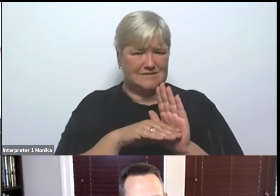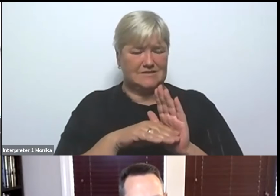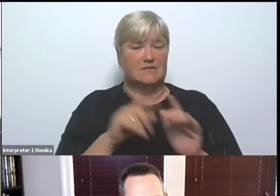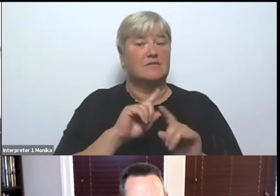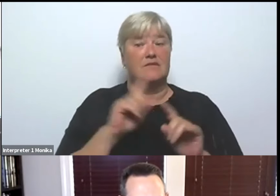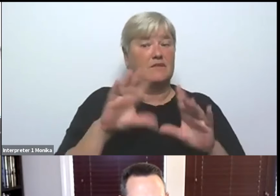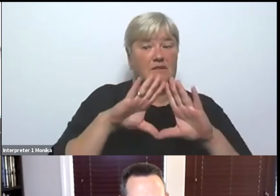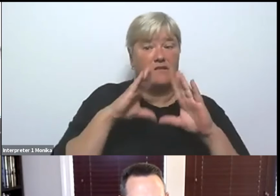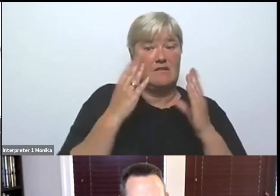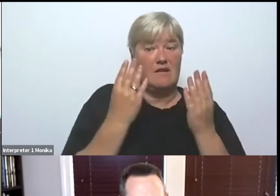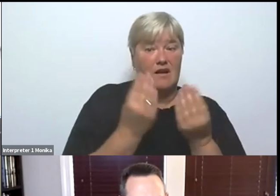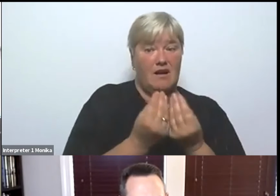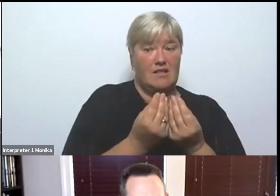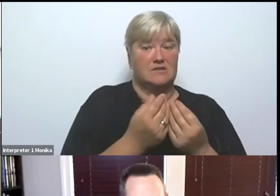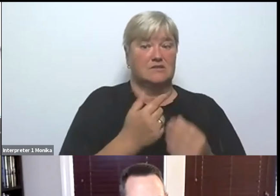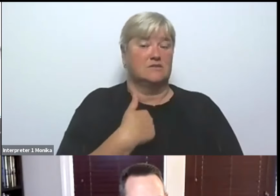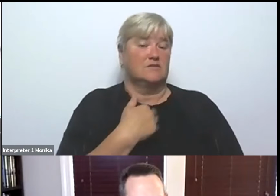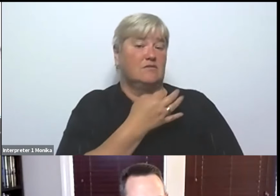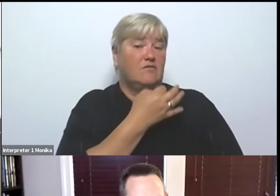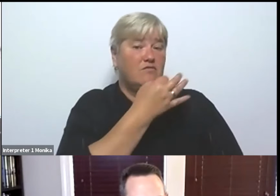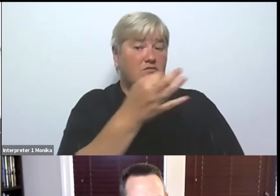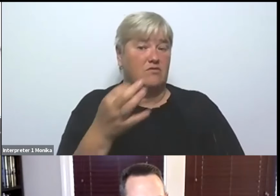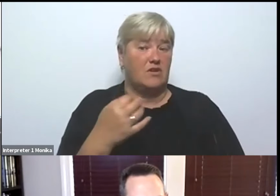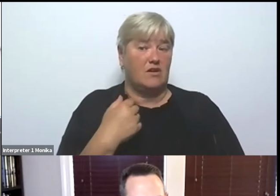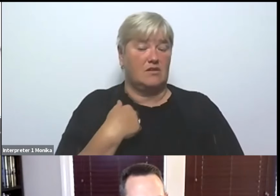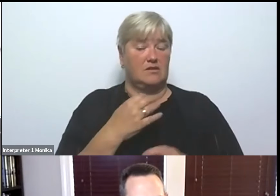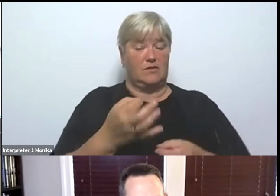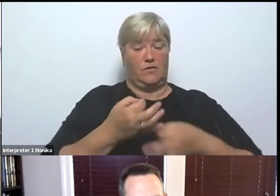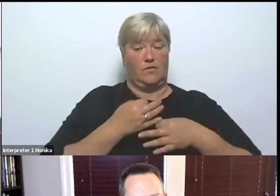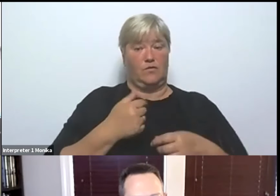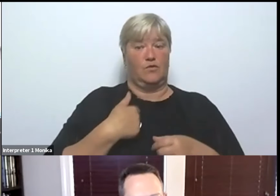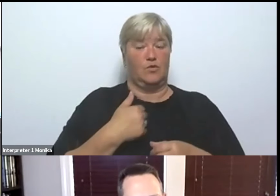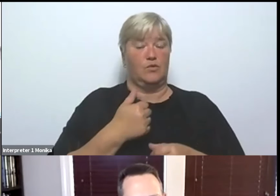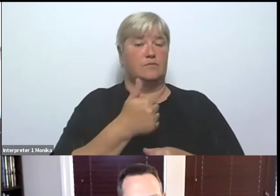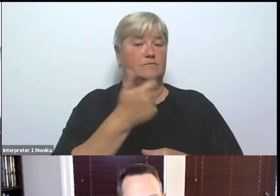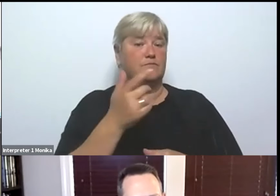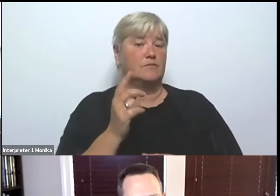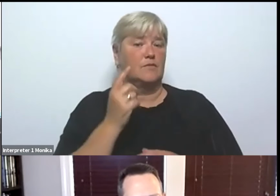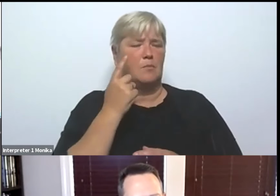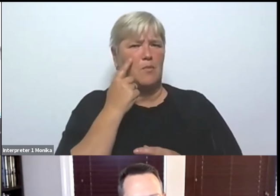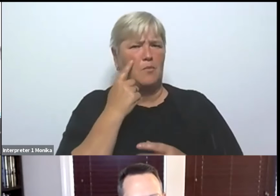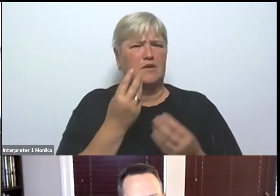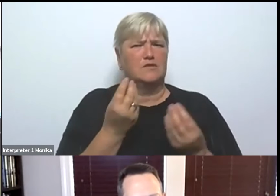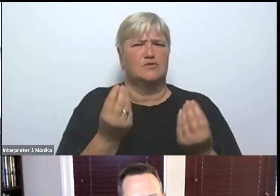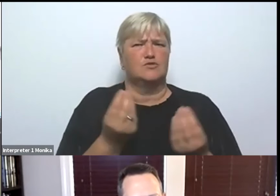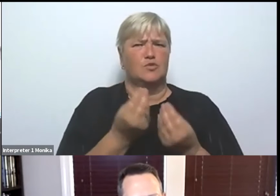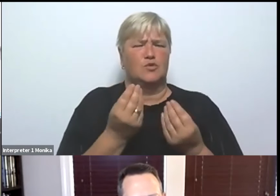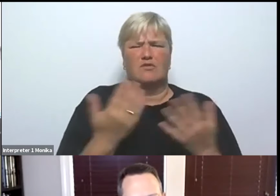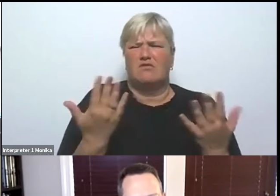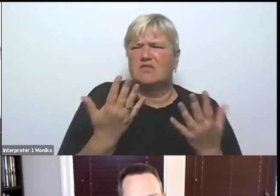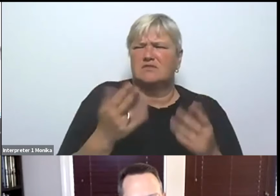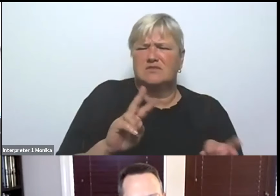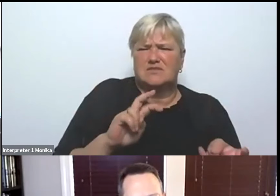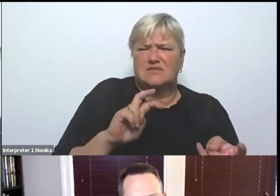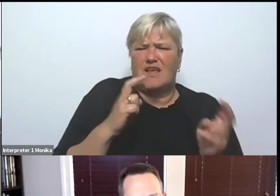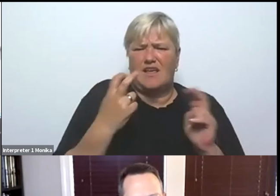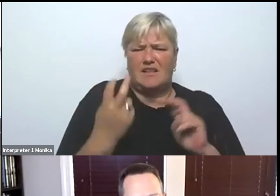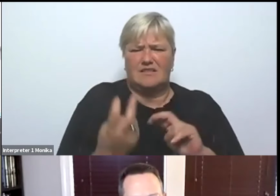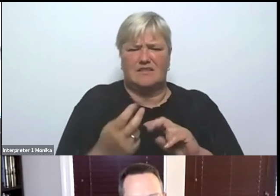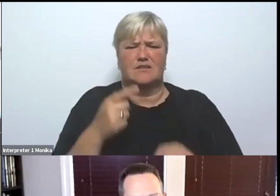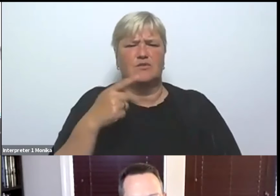alles. Meine Frage ist, für uns ist schon so ein Momentum spürbar. Was hat sich jetzt geändert durch den